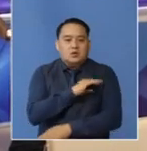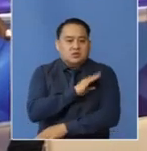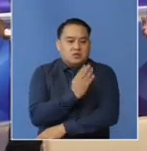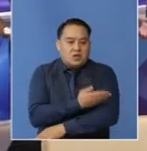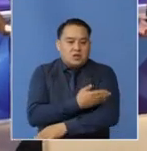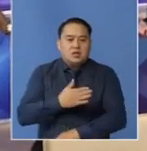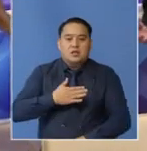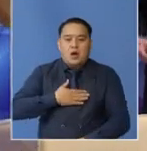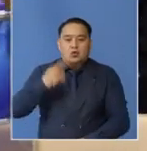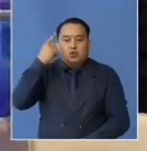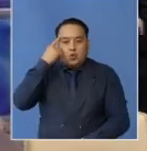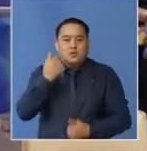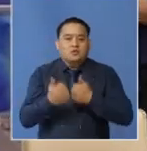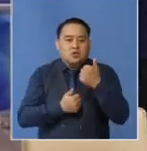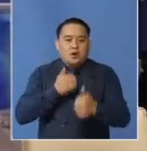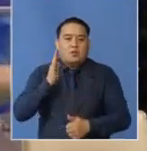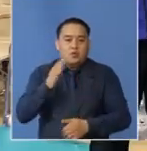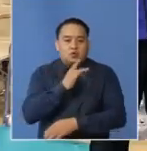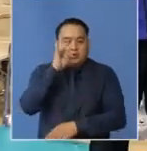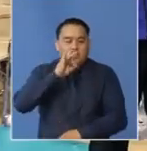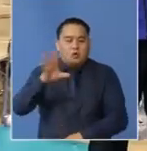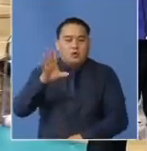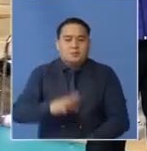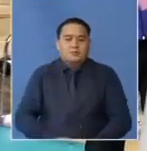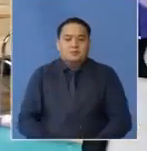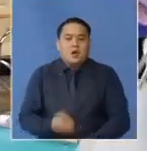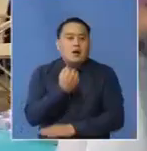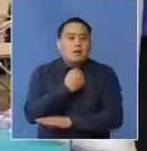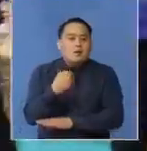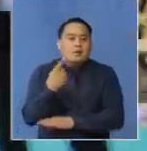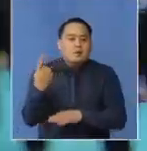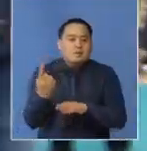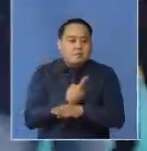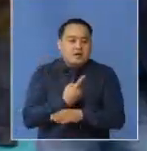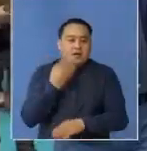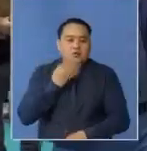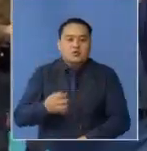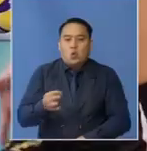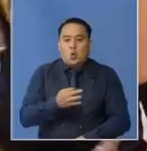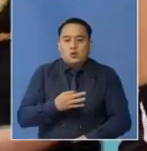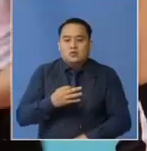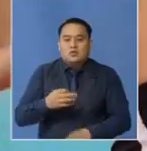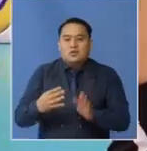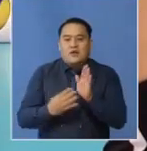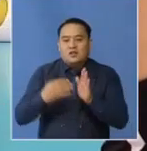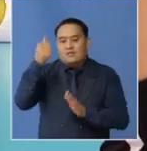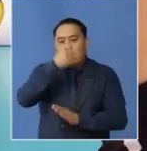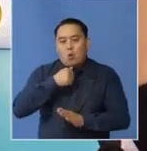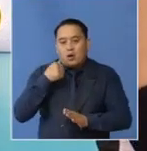я думаю, что и в чемпионате они будут чемпионами. Эта победа не первая в копилке ЖТСУ. С 2009